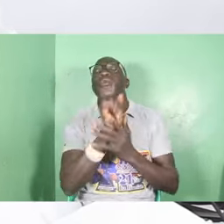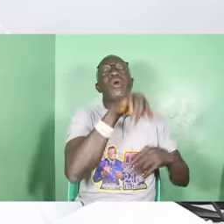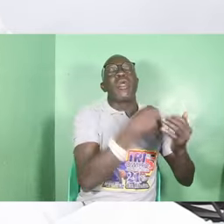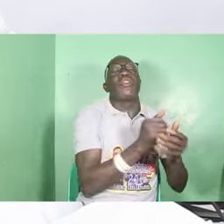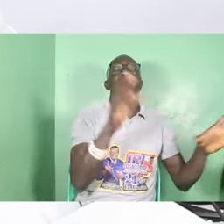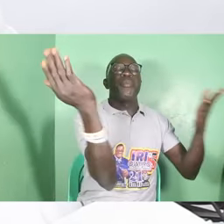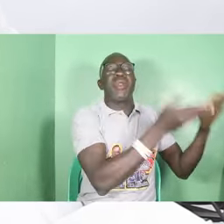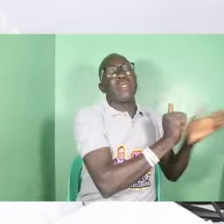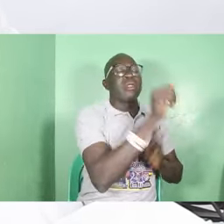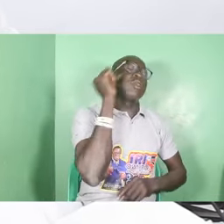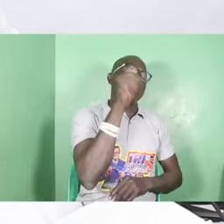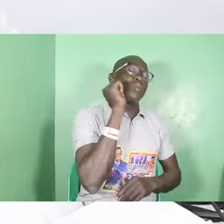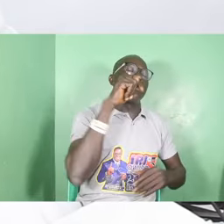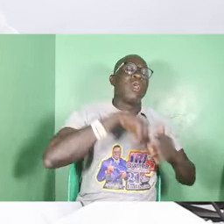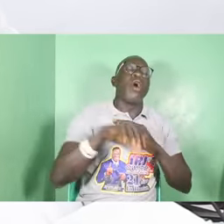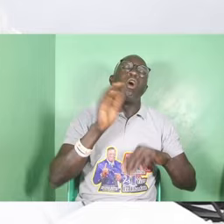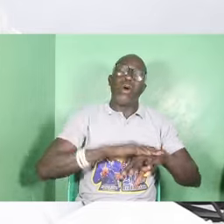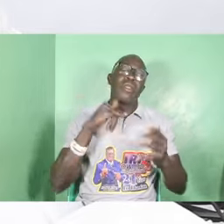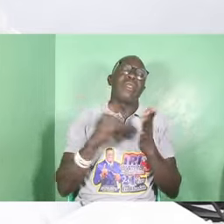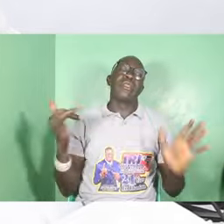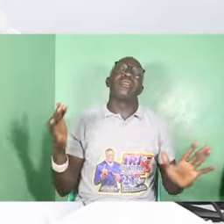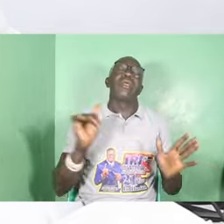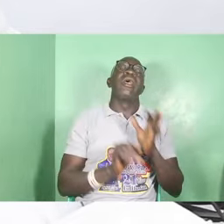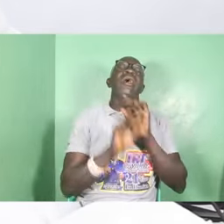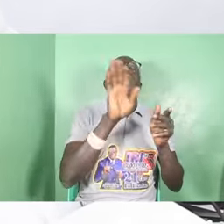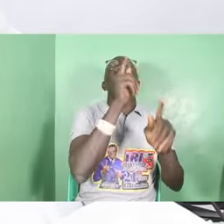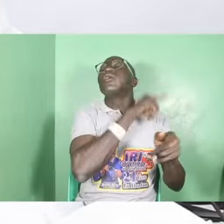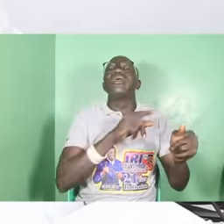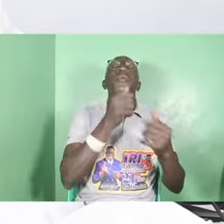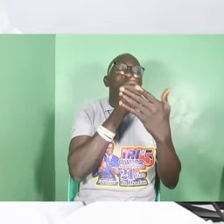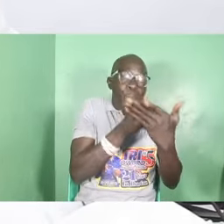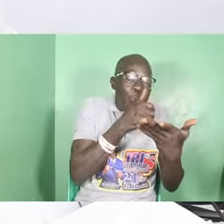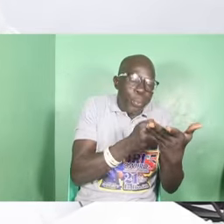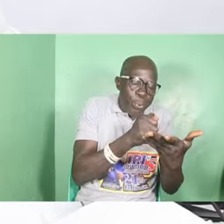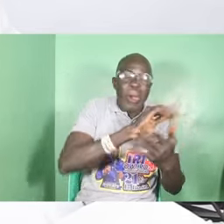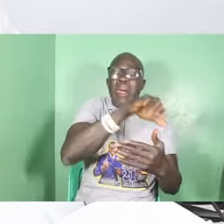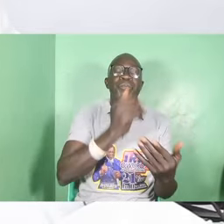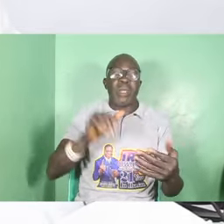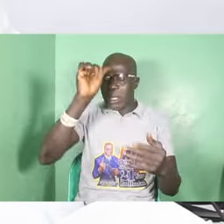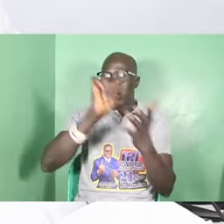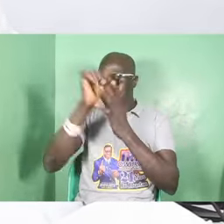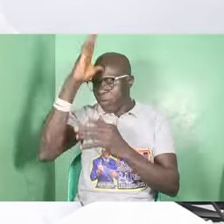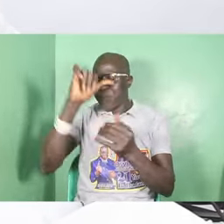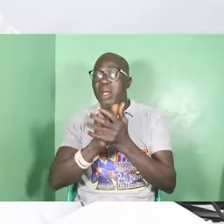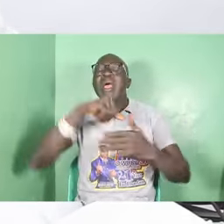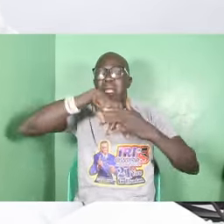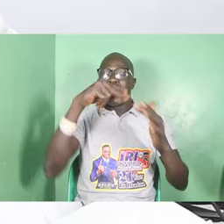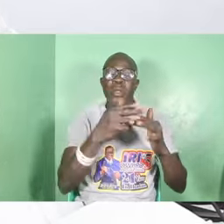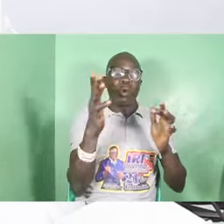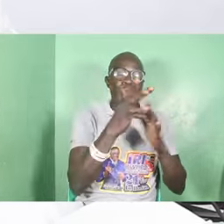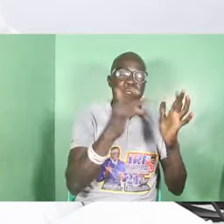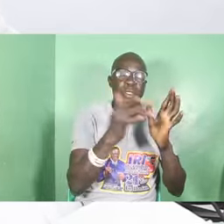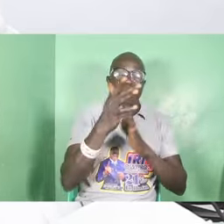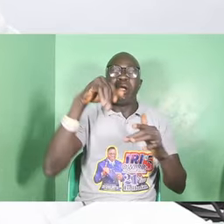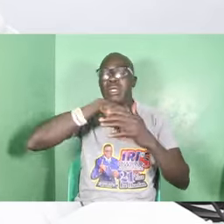of people. O ma mu eri won wa. Bring their testimony. Glory. Over. Don't fi si won ni owo. The Lord said give it. Be ni baba so. God says the. Kari pa lo lo mo. In the